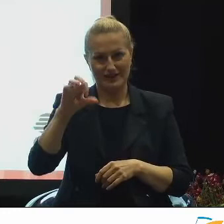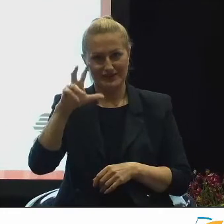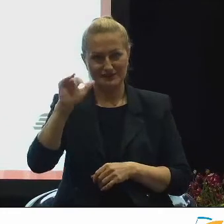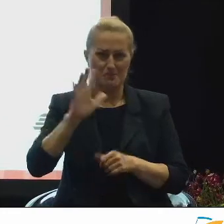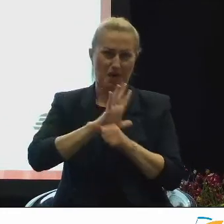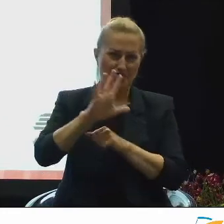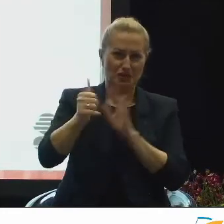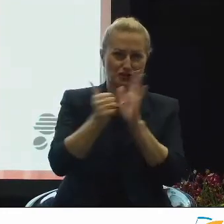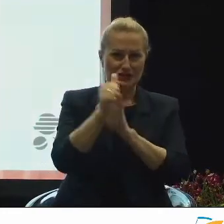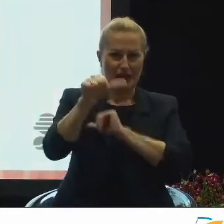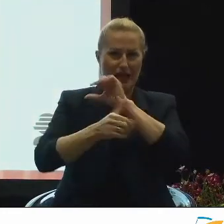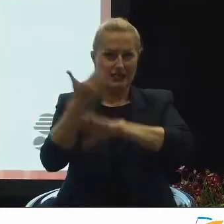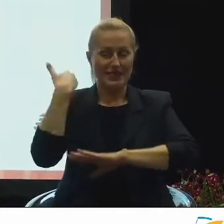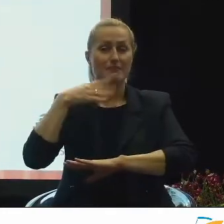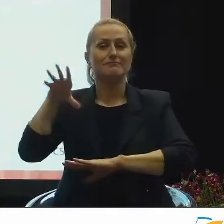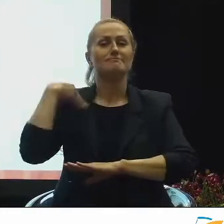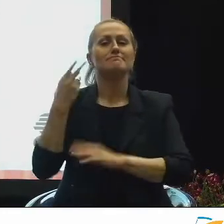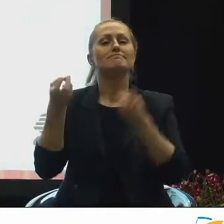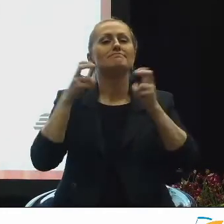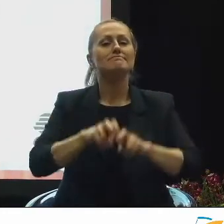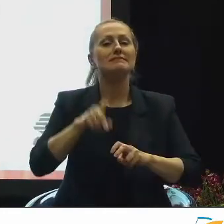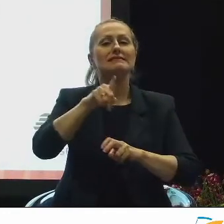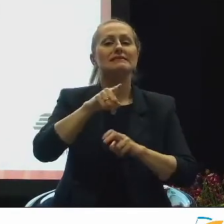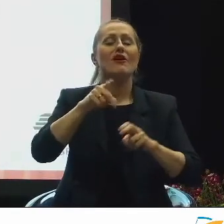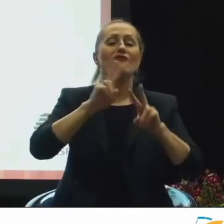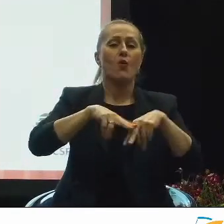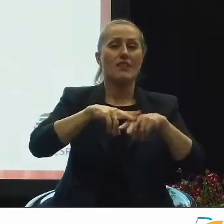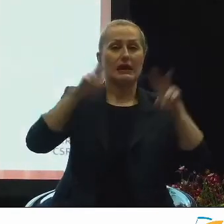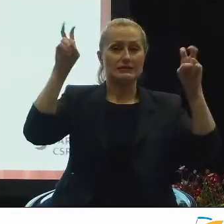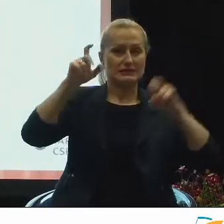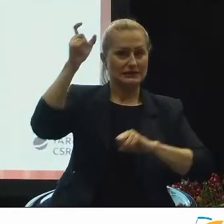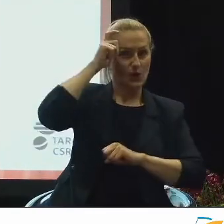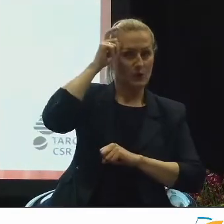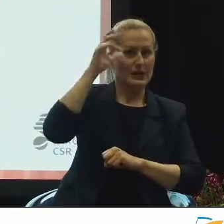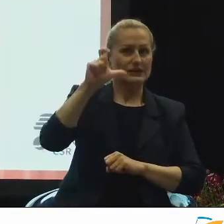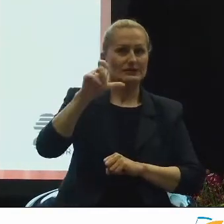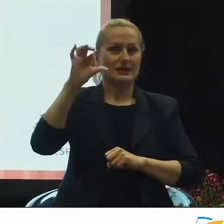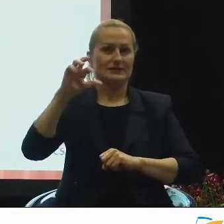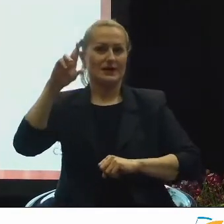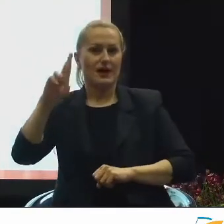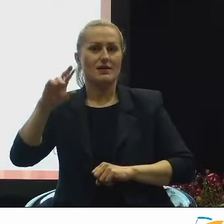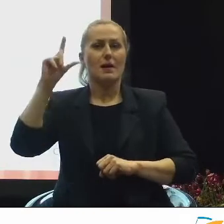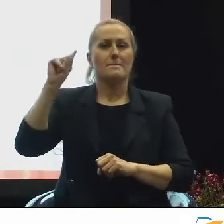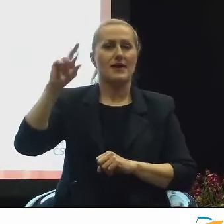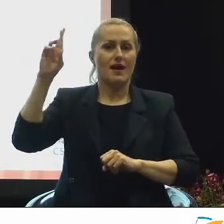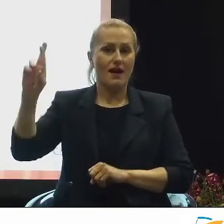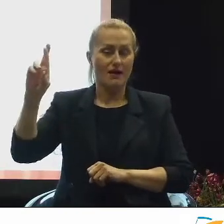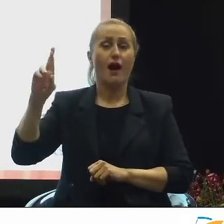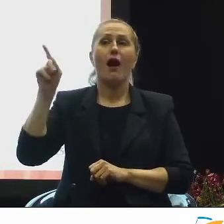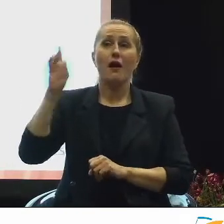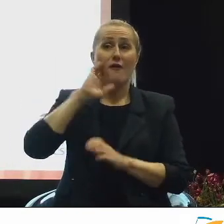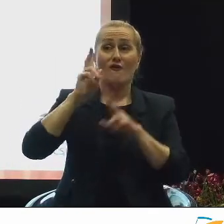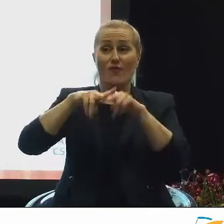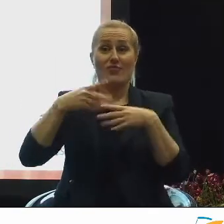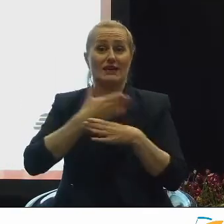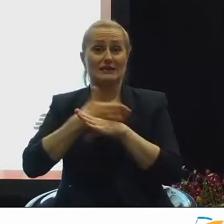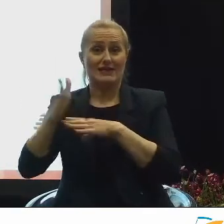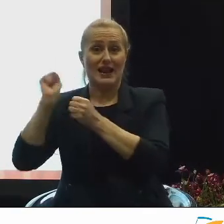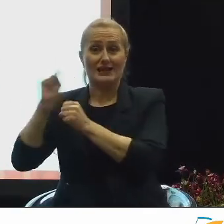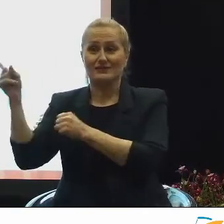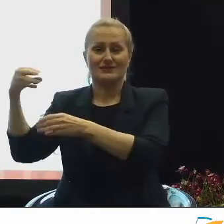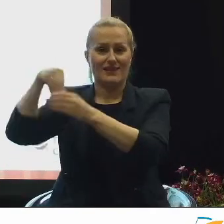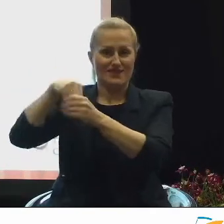temu, założyłem taką fundację Centrum CSRPL. Ta fundacja chyba nawet cały czas istnieje, pan Grzegorz Piskalski w tej